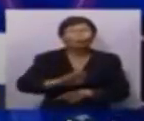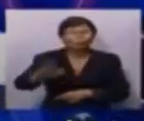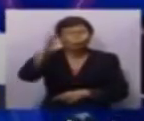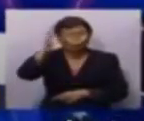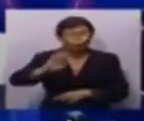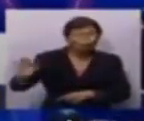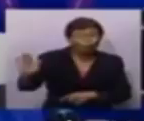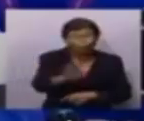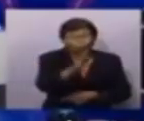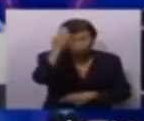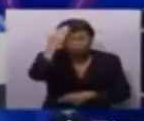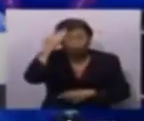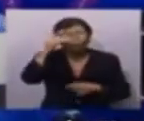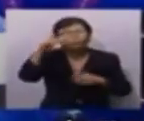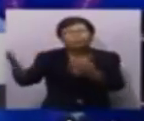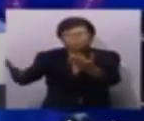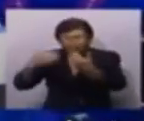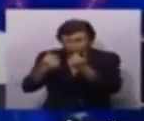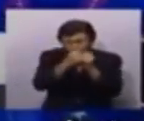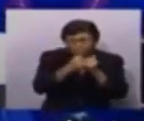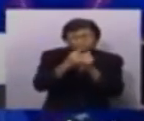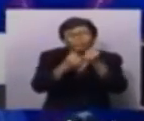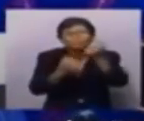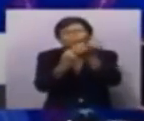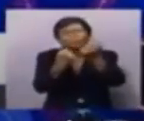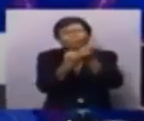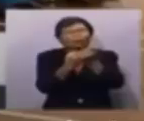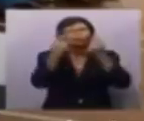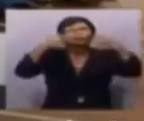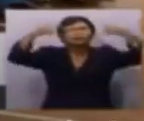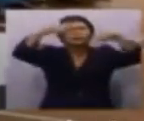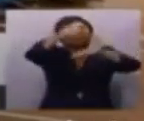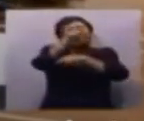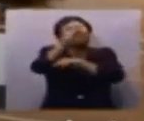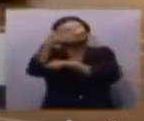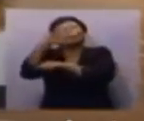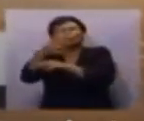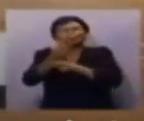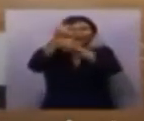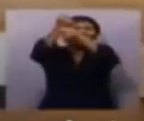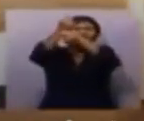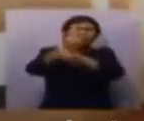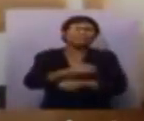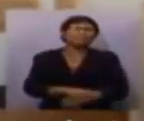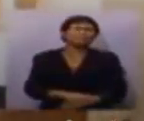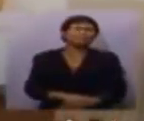menyokong, memastikan bahawa parti ini mencapai kemenangan pada PRU ke-14.